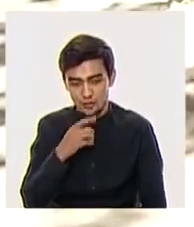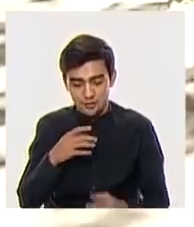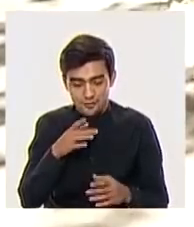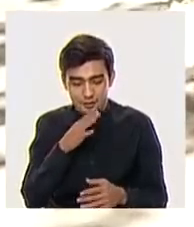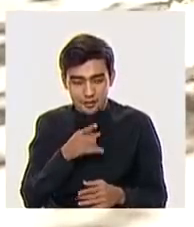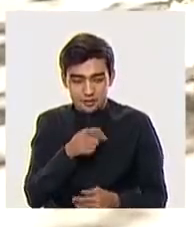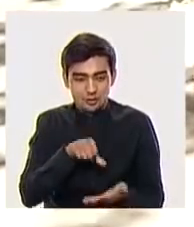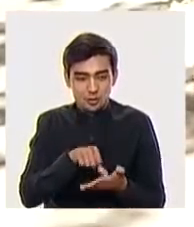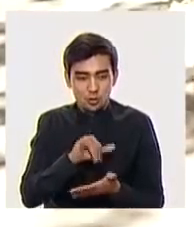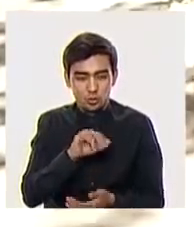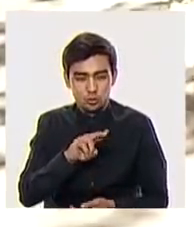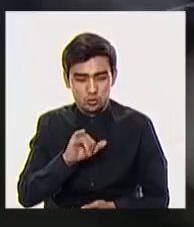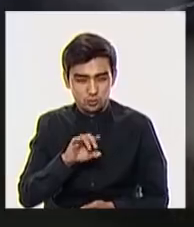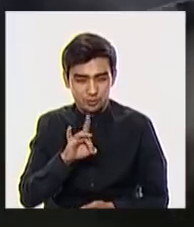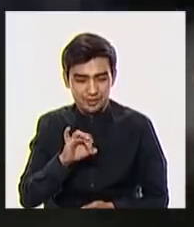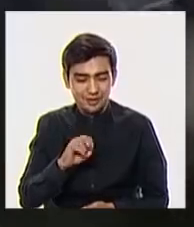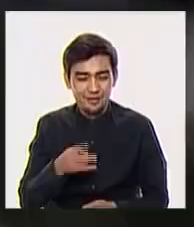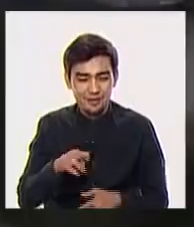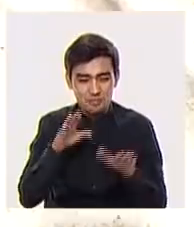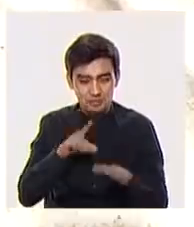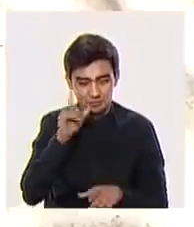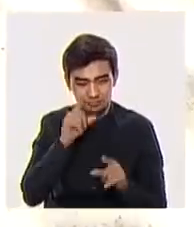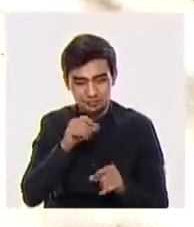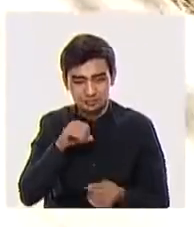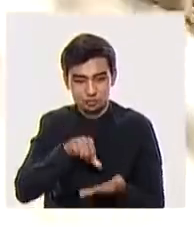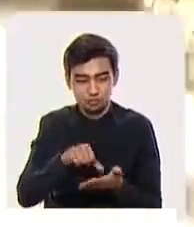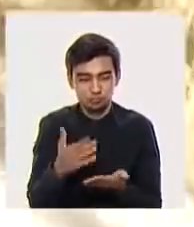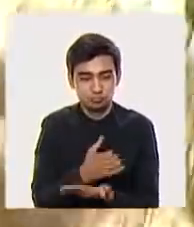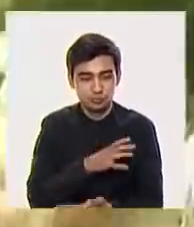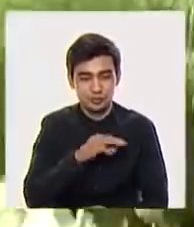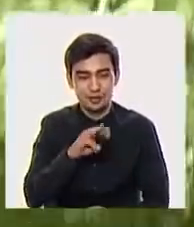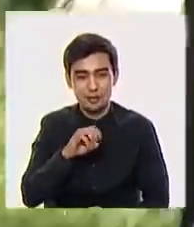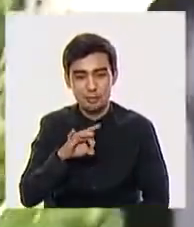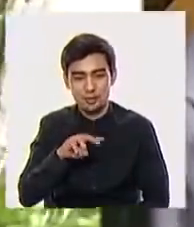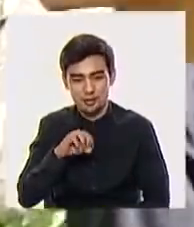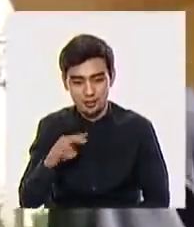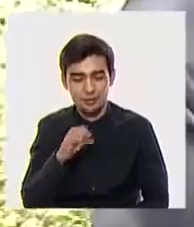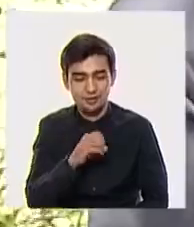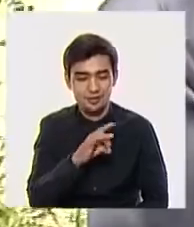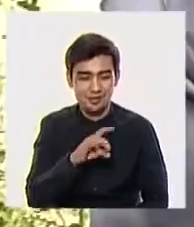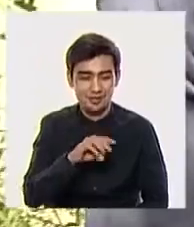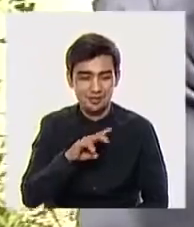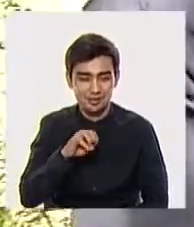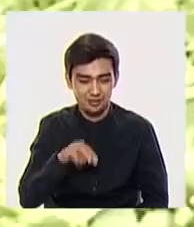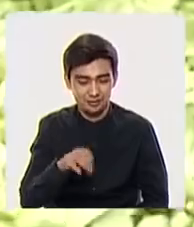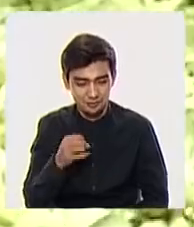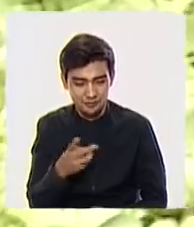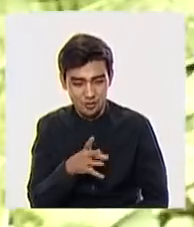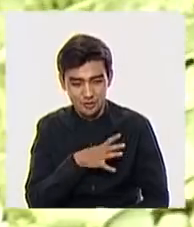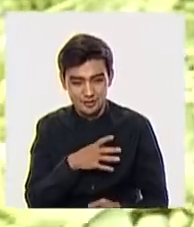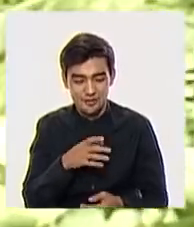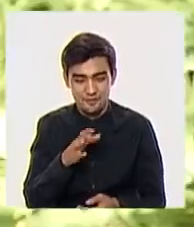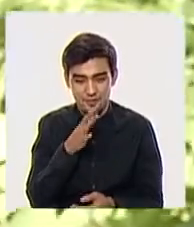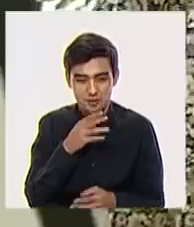Британияда өткен Golden Time таланттар шоуында жеңімпаз атанған Темірлан Олжабаев пен Ернат Наурыздың бүгінде бос